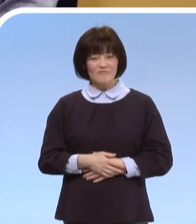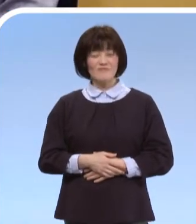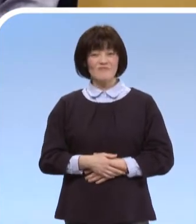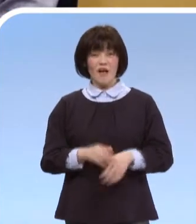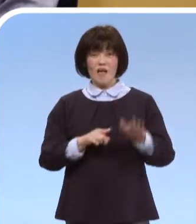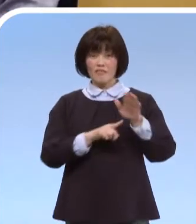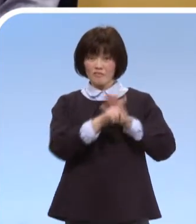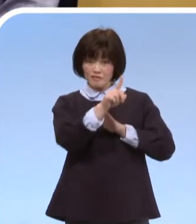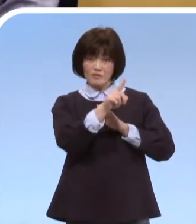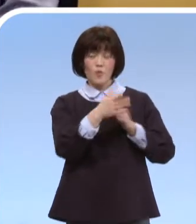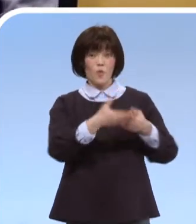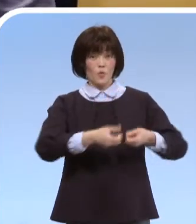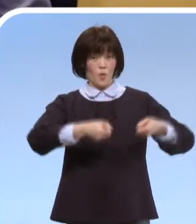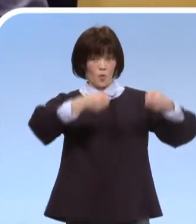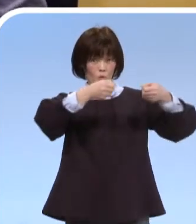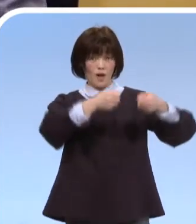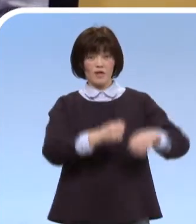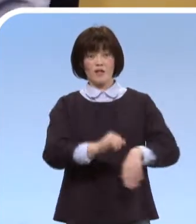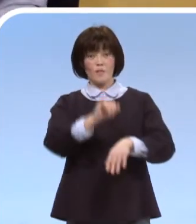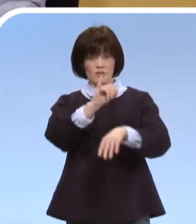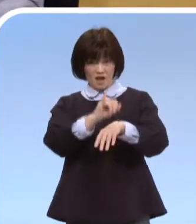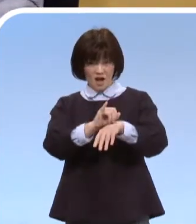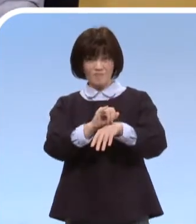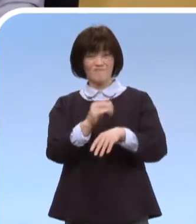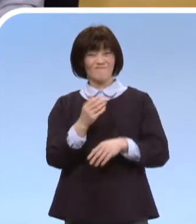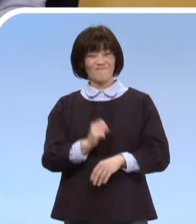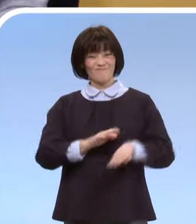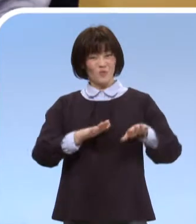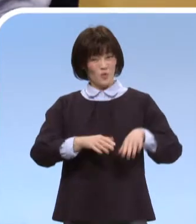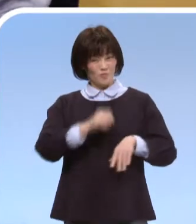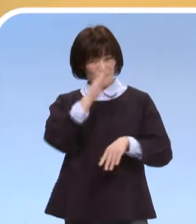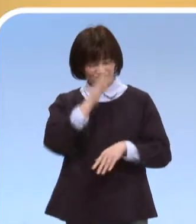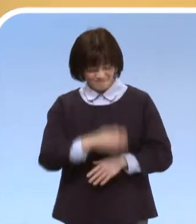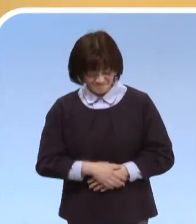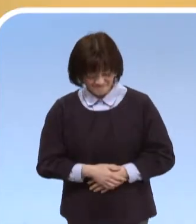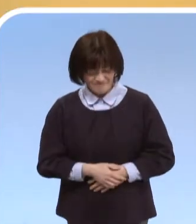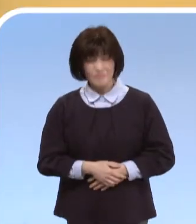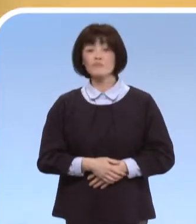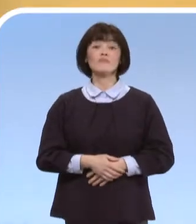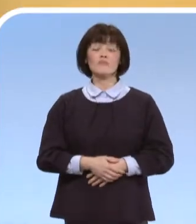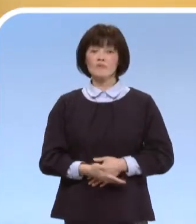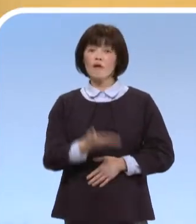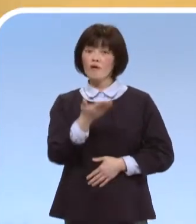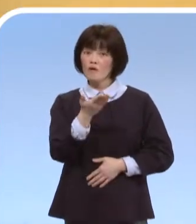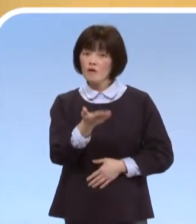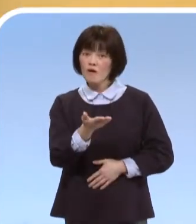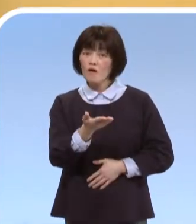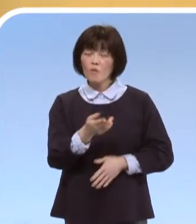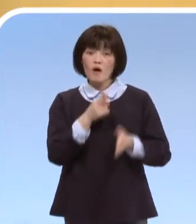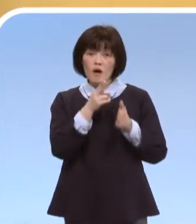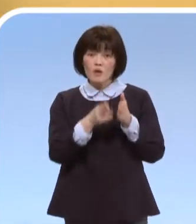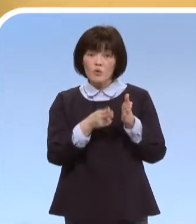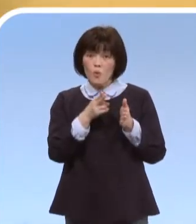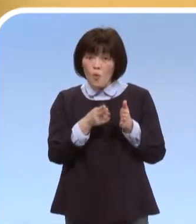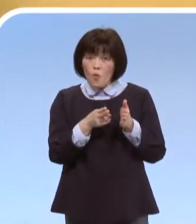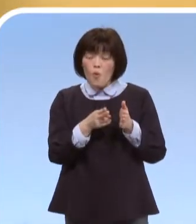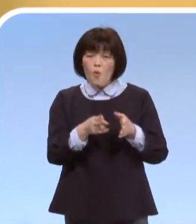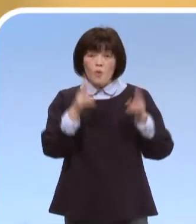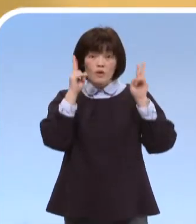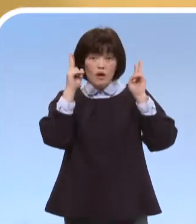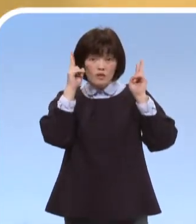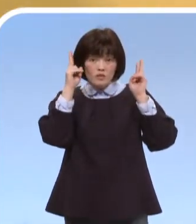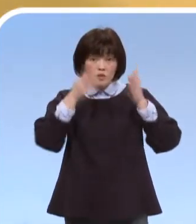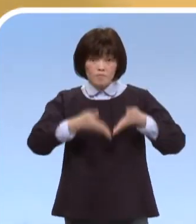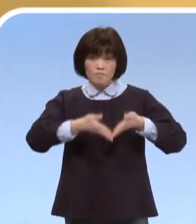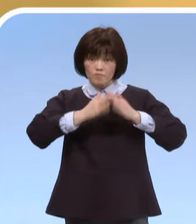代表の渡辺さんです。よろしくお願いします。 よろしくお願いします。 渡辺さんもこの旅行会社を起